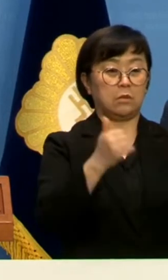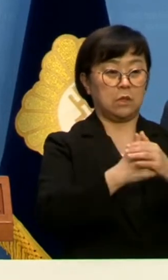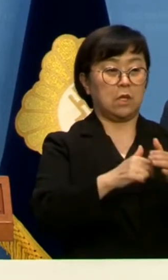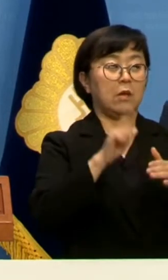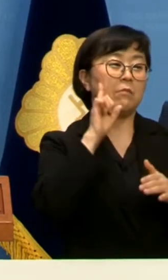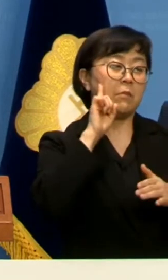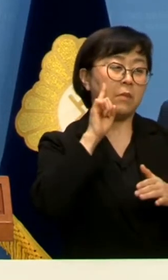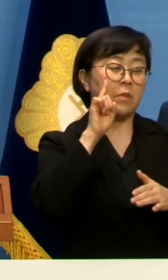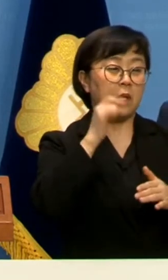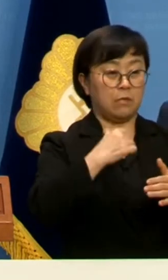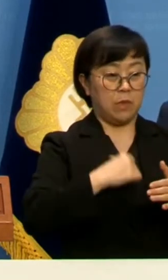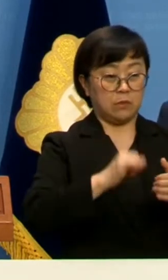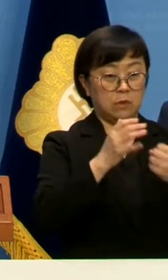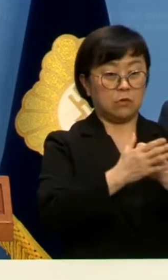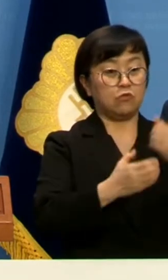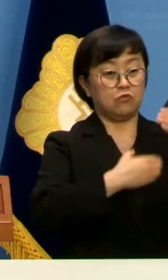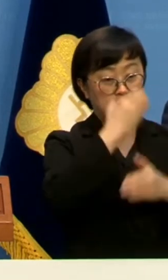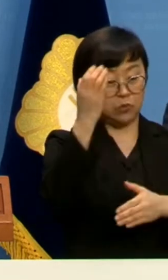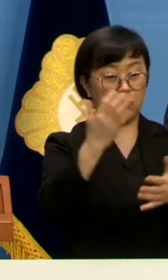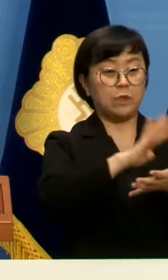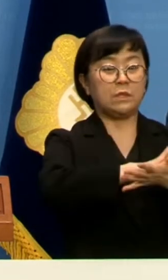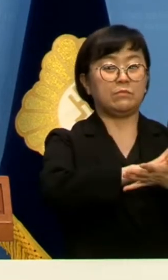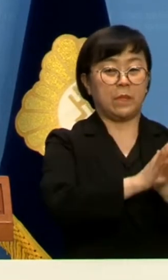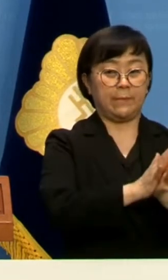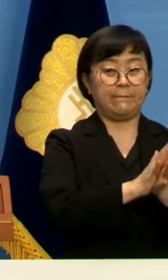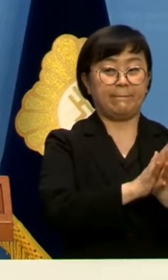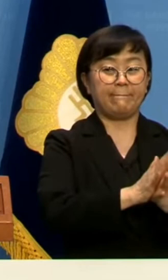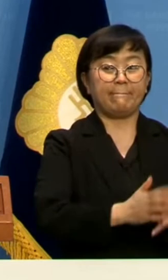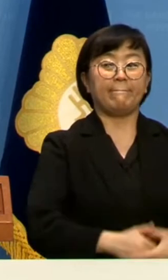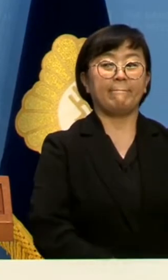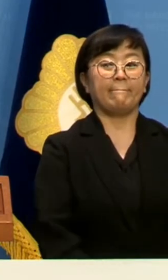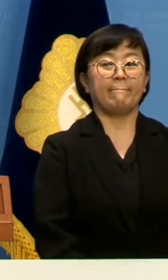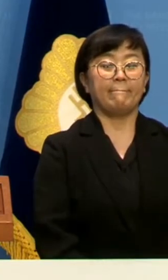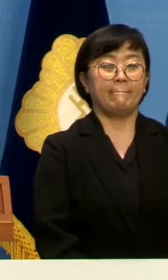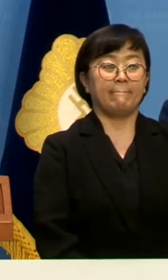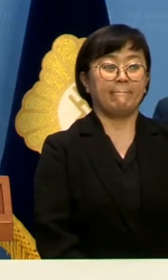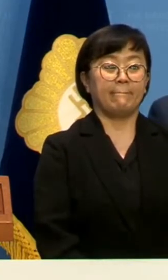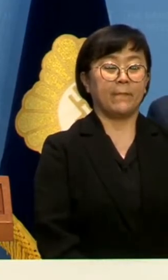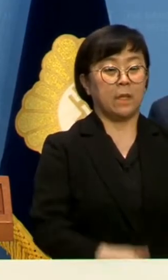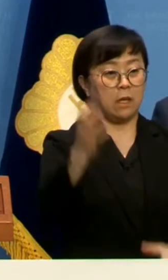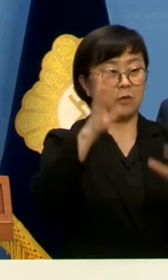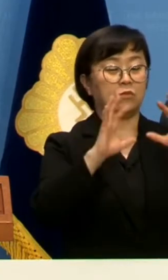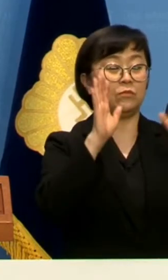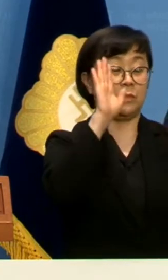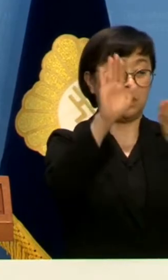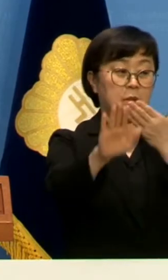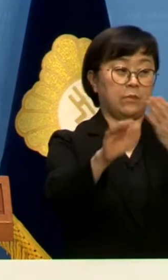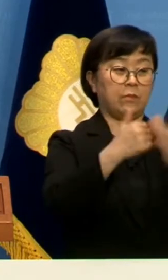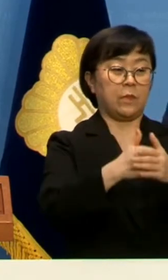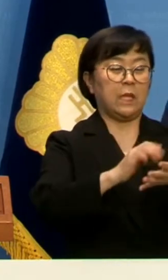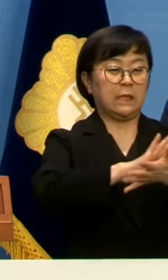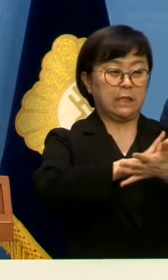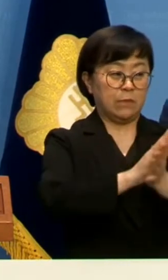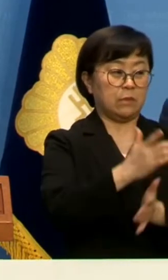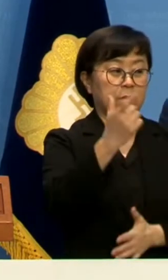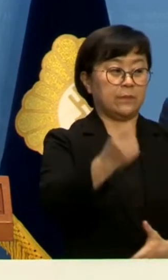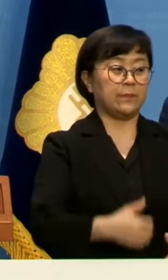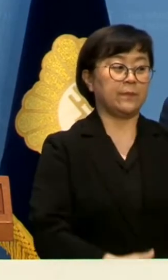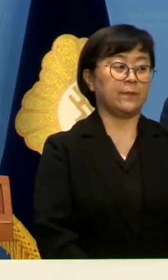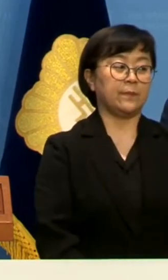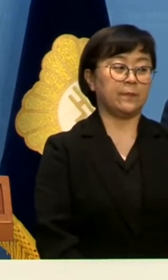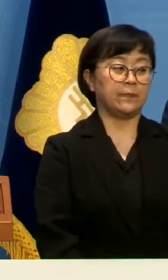하루하루 버티고 있던 그 꿈마저 무참히 짓밟고 있습니다. 대한민국 미래를 짓밟고 있는